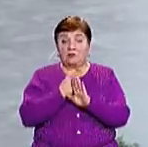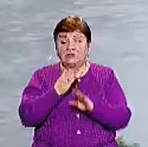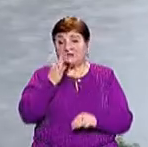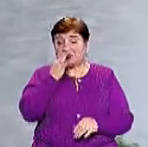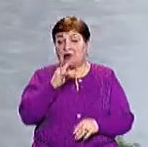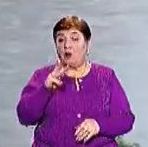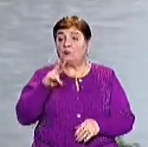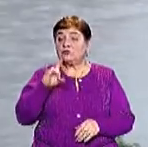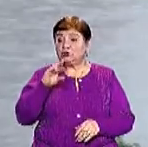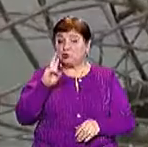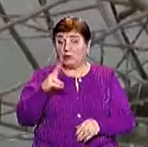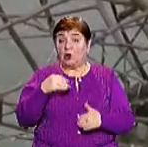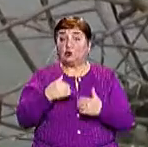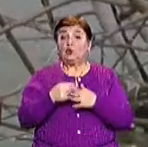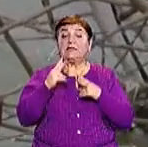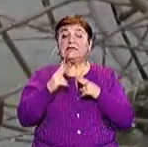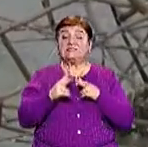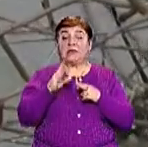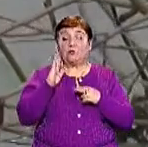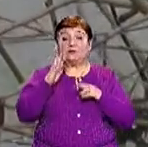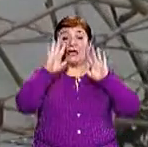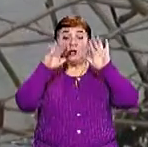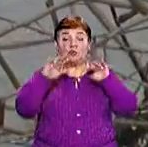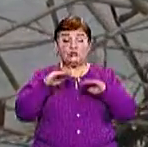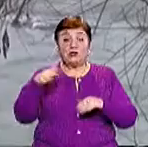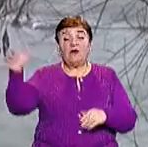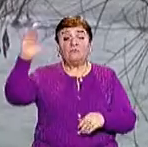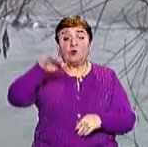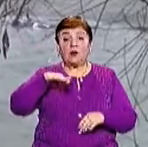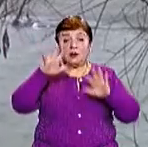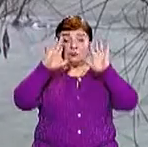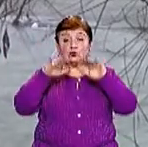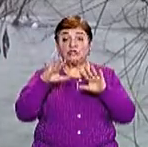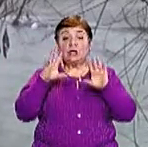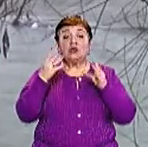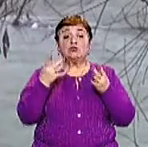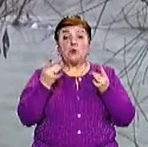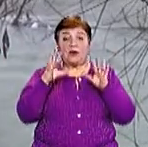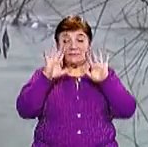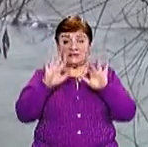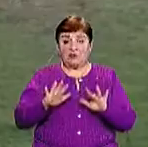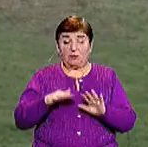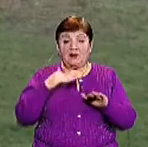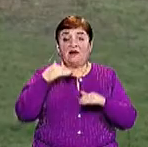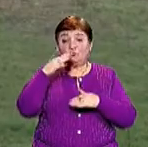Манівчук. За його словами, до кінця дня в краї буде дощ, у горах дощ з мокрим снігом. Вночі очікується штормовий вітер.